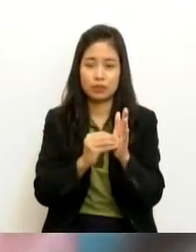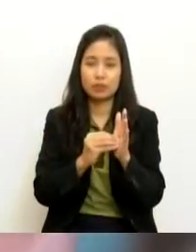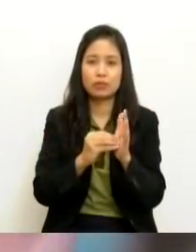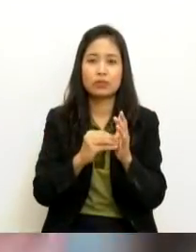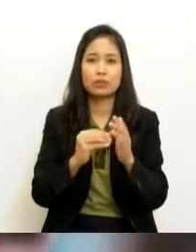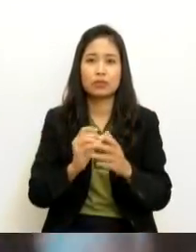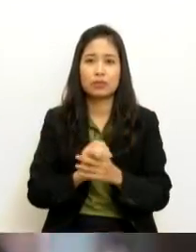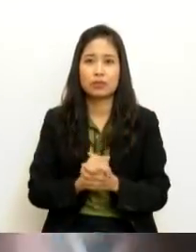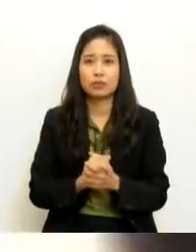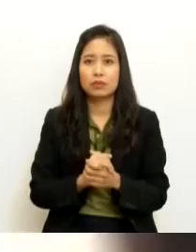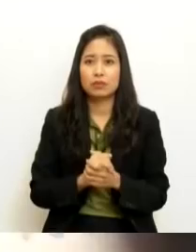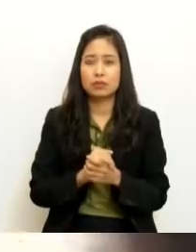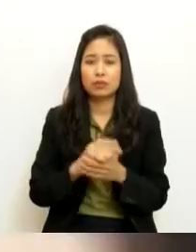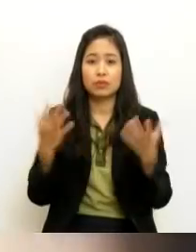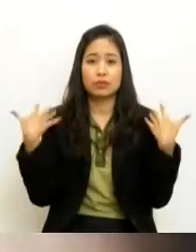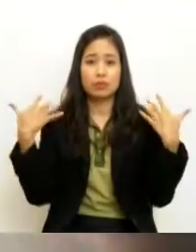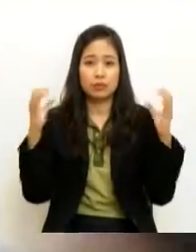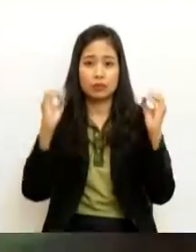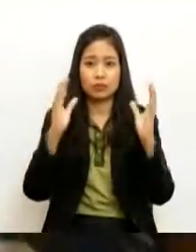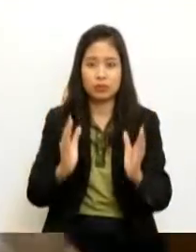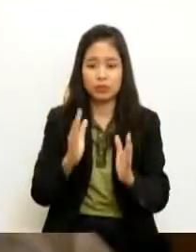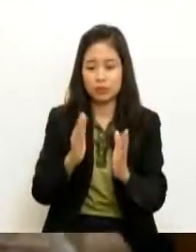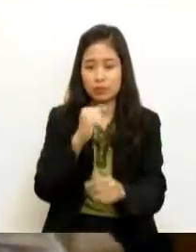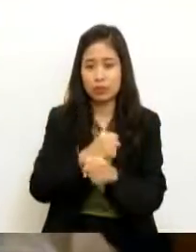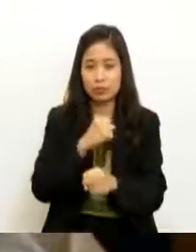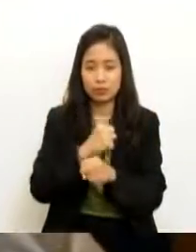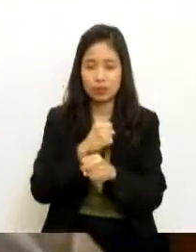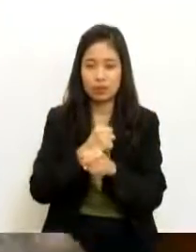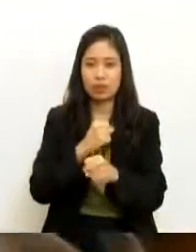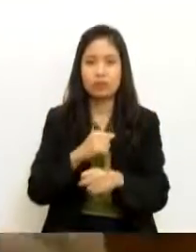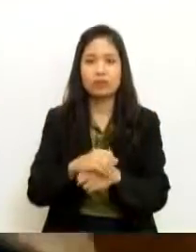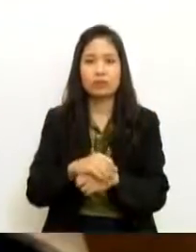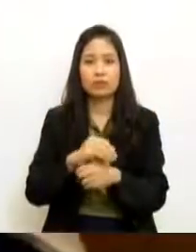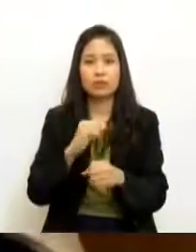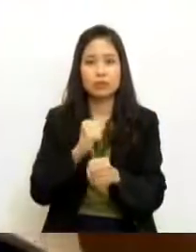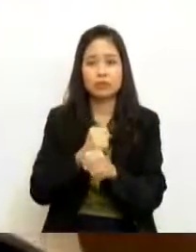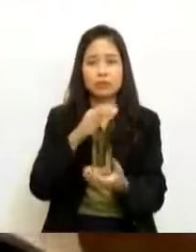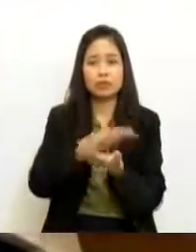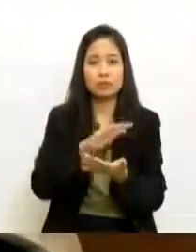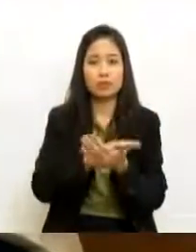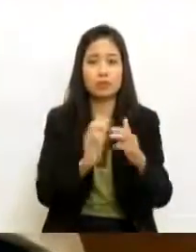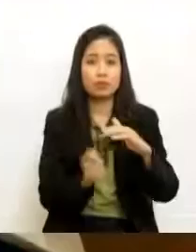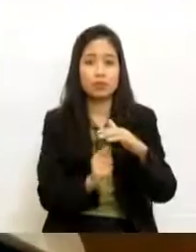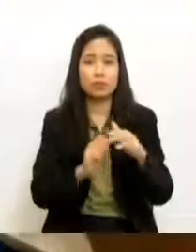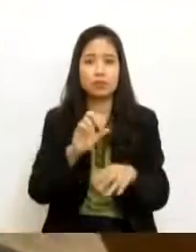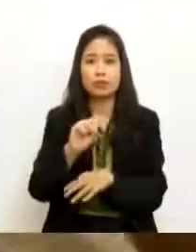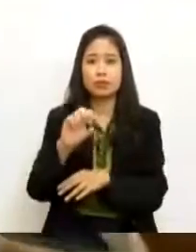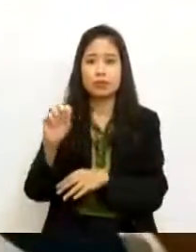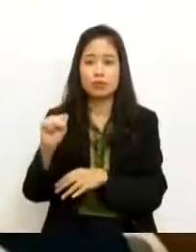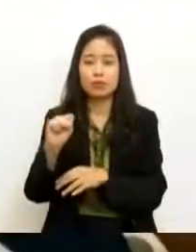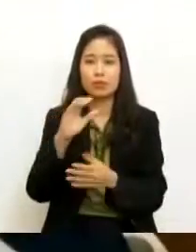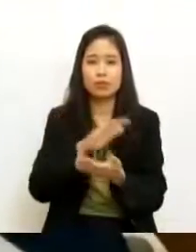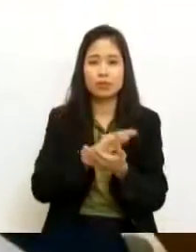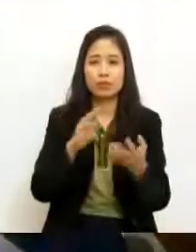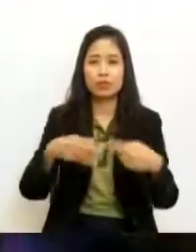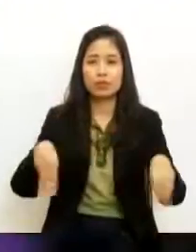ครข้าราชการครูและบุคลากรทางการศึกษาโรงเรียนอนุบาลสามเสนโรงเรียนวัดหนังและโรงเรีย